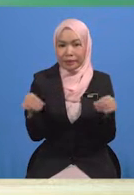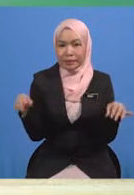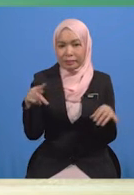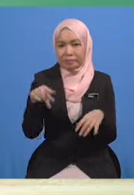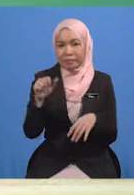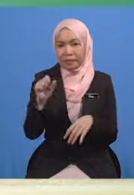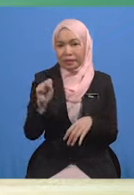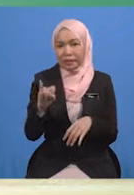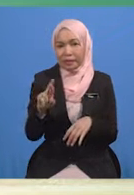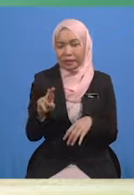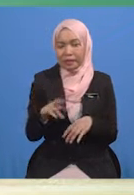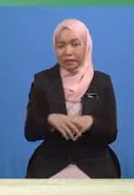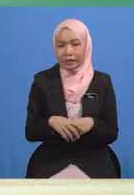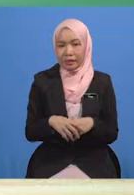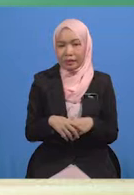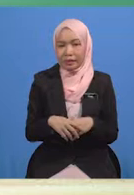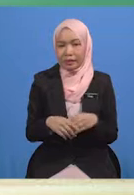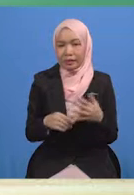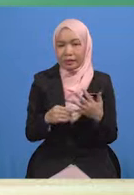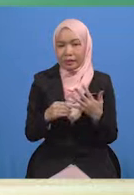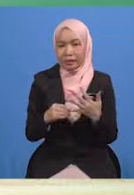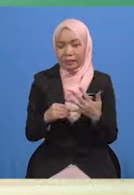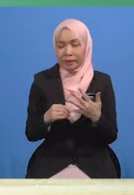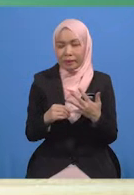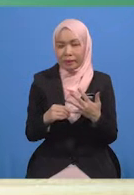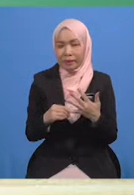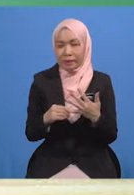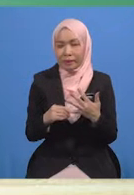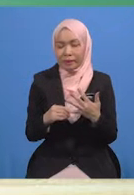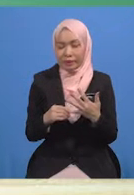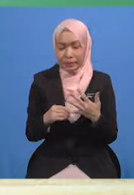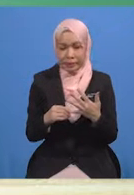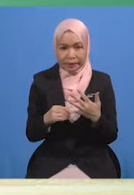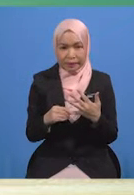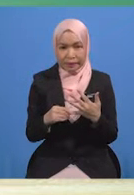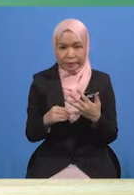pasir. Yang kelima, pokok kelapa.